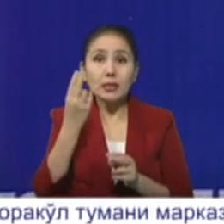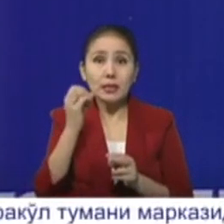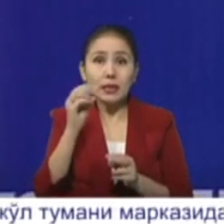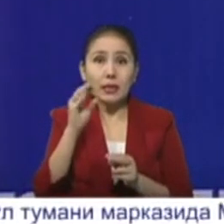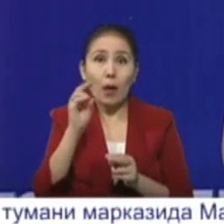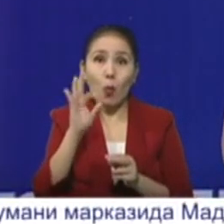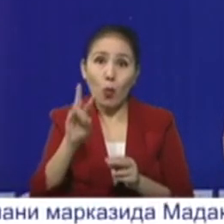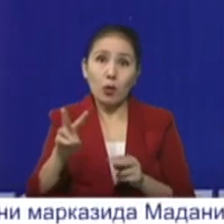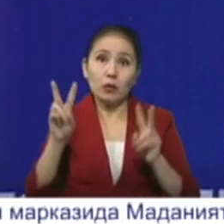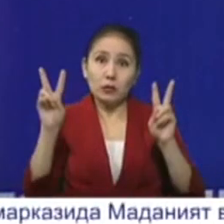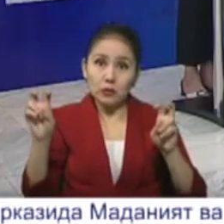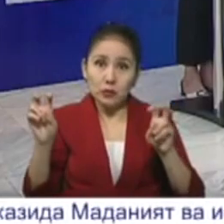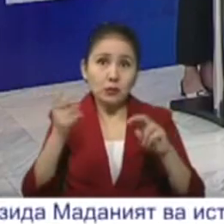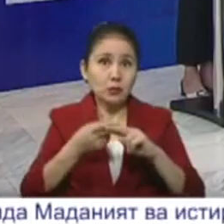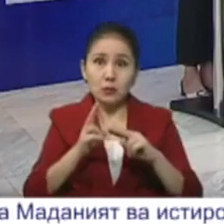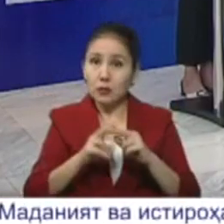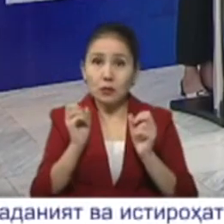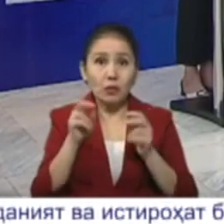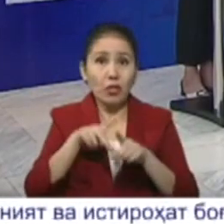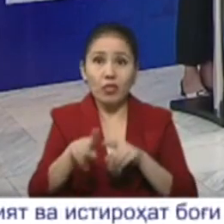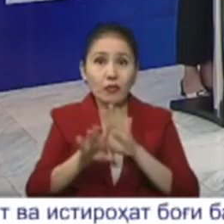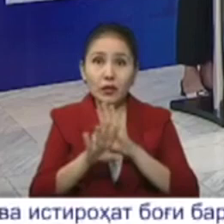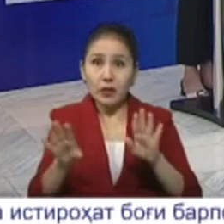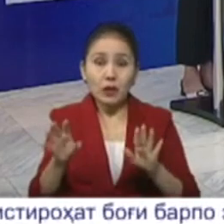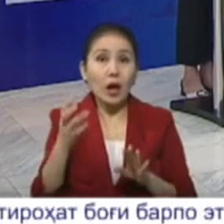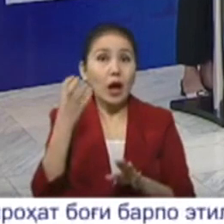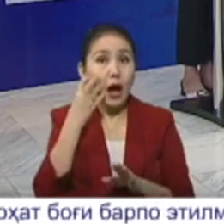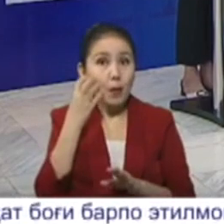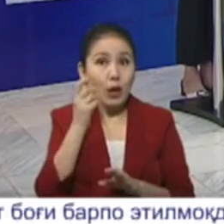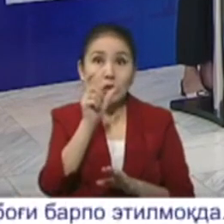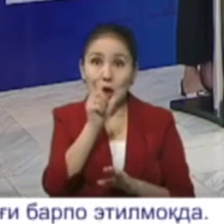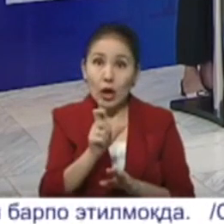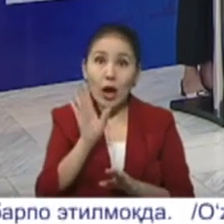biri paracetamol. Shuning uchun men homilador ayollarga faqat uyda